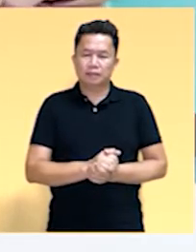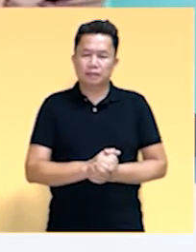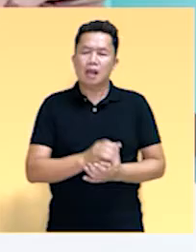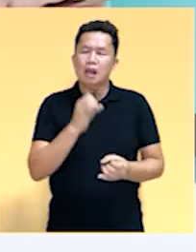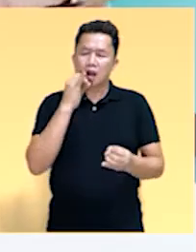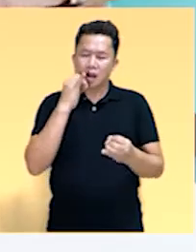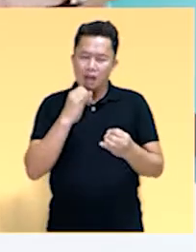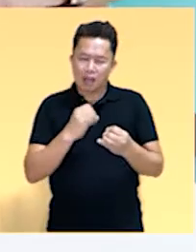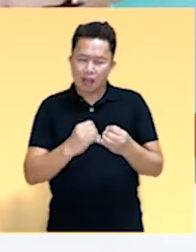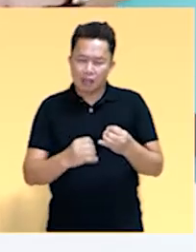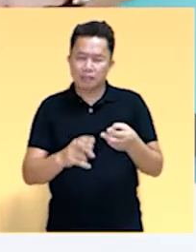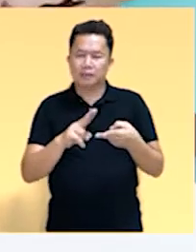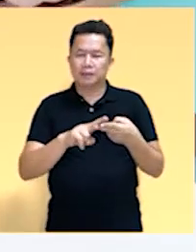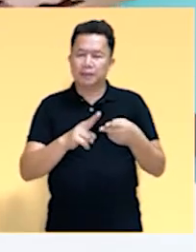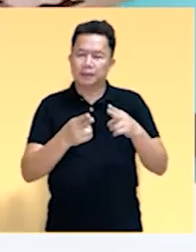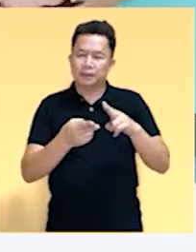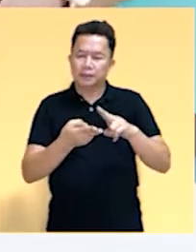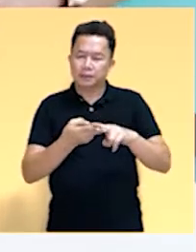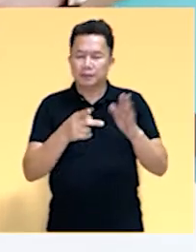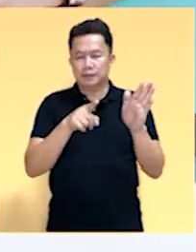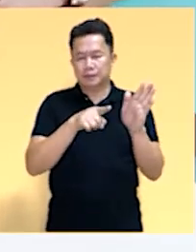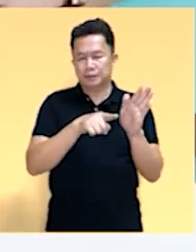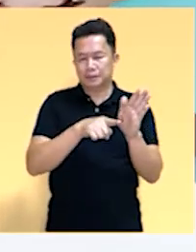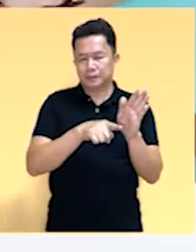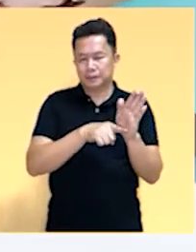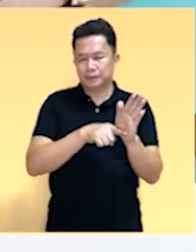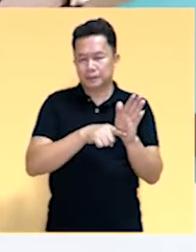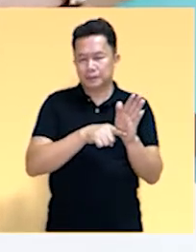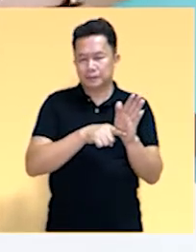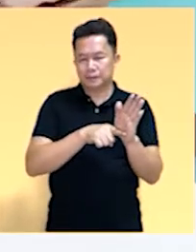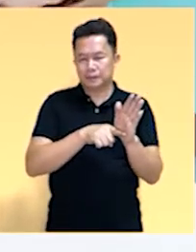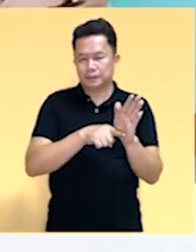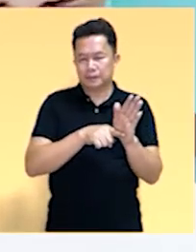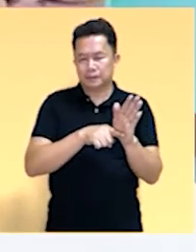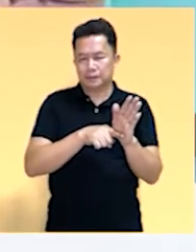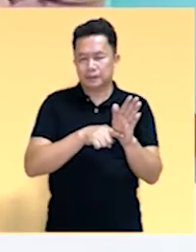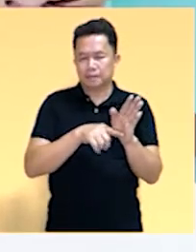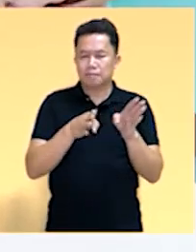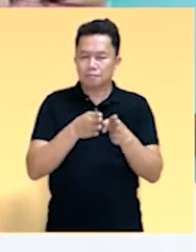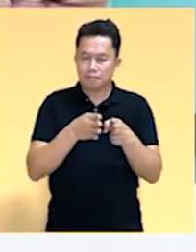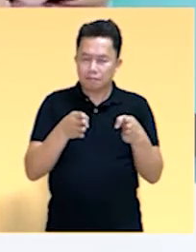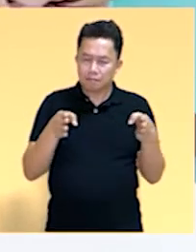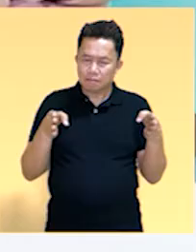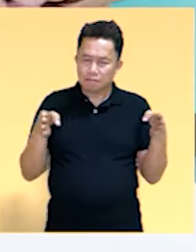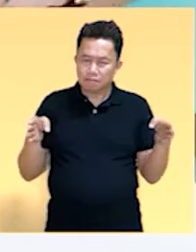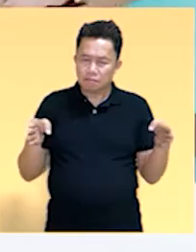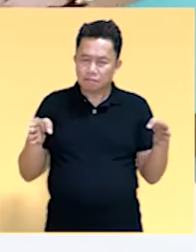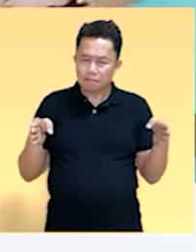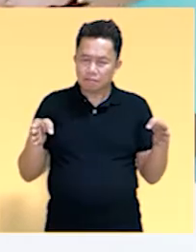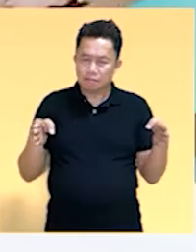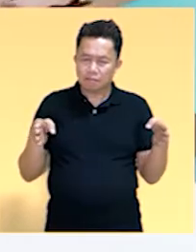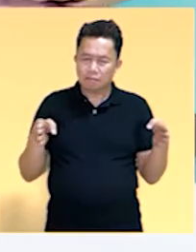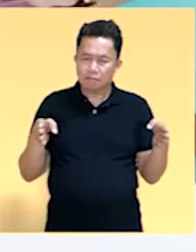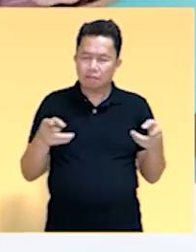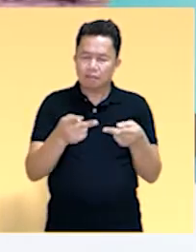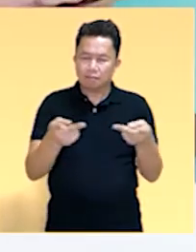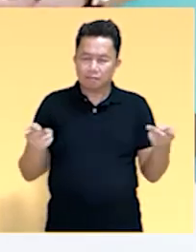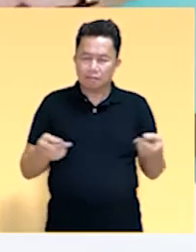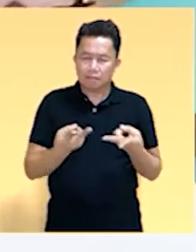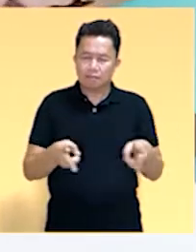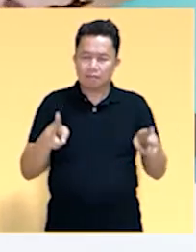Pinakahuli, ang mga numbers na ating isasubtract ay ang may mga pinakamalalaking place value,